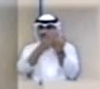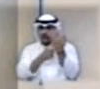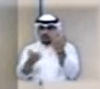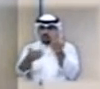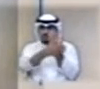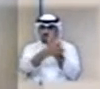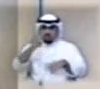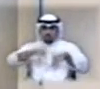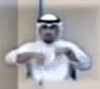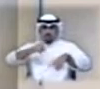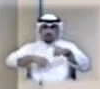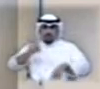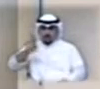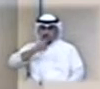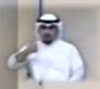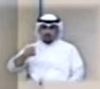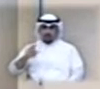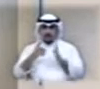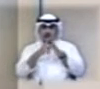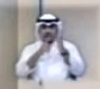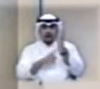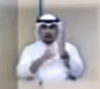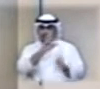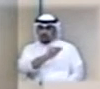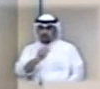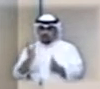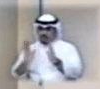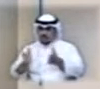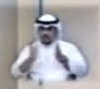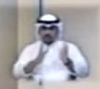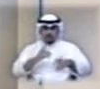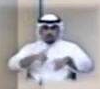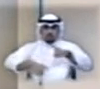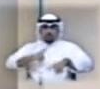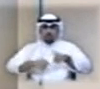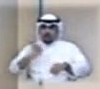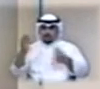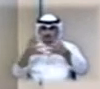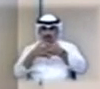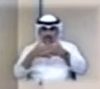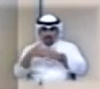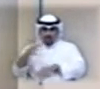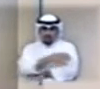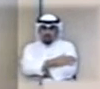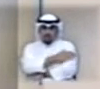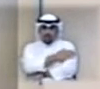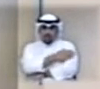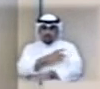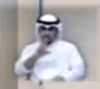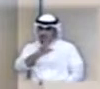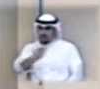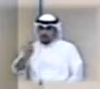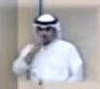عنها. كما نظم هذا القانون آلية تسوية منازعات العمل الجماعية والتي يجب الالتزام بها،